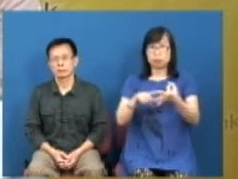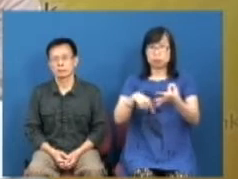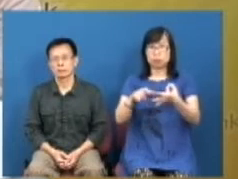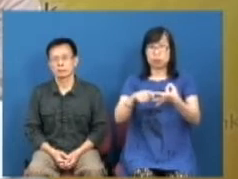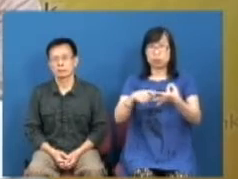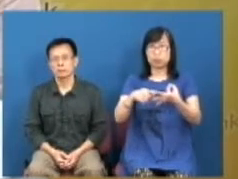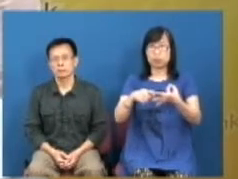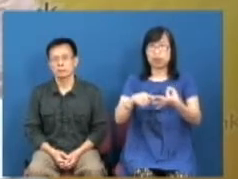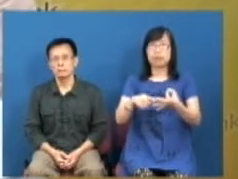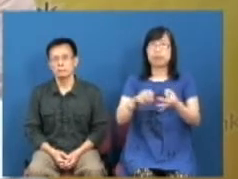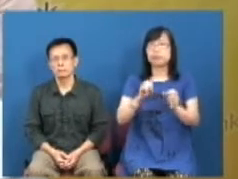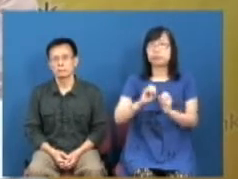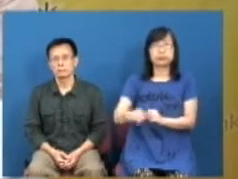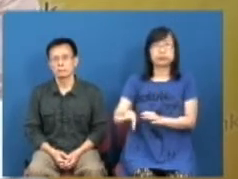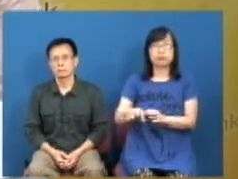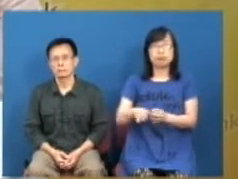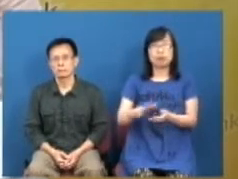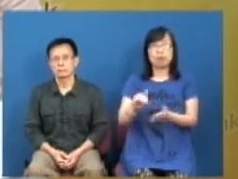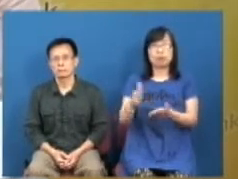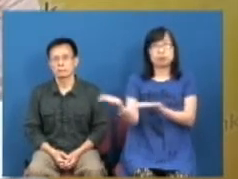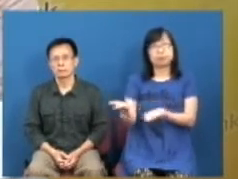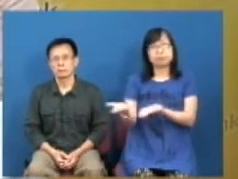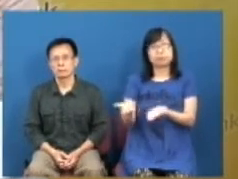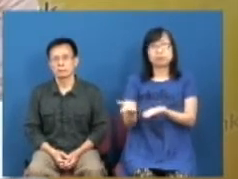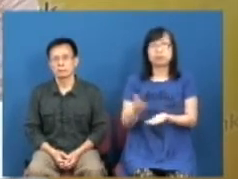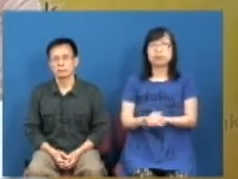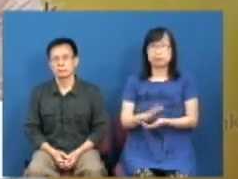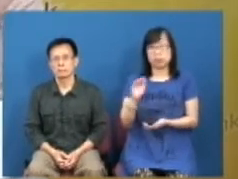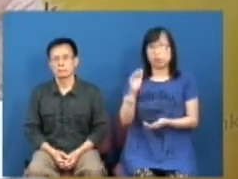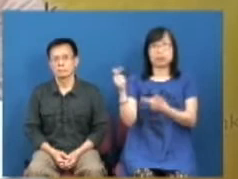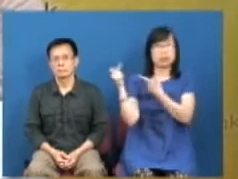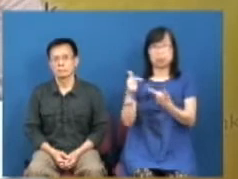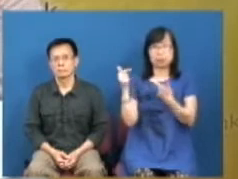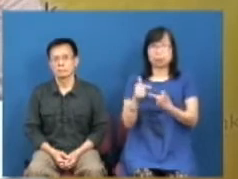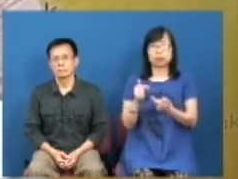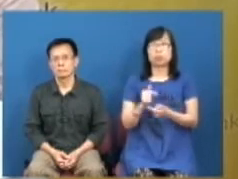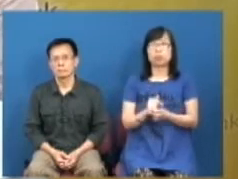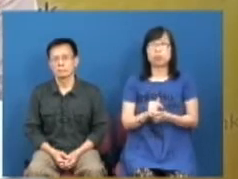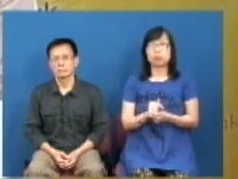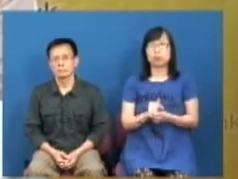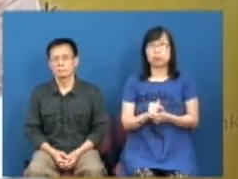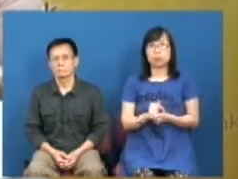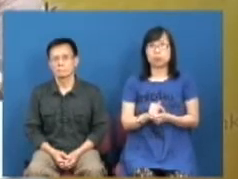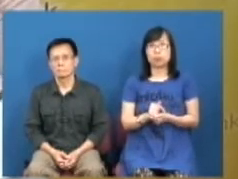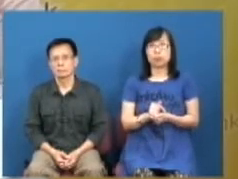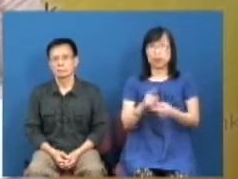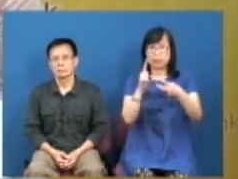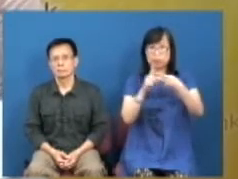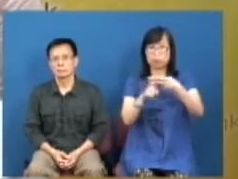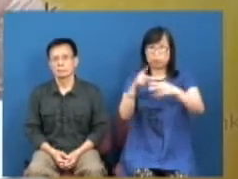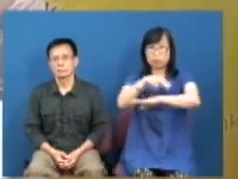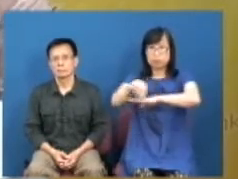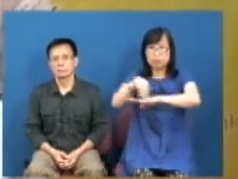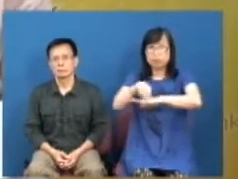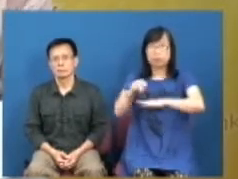放手啦，即係肯讓步，咁大家咧先即係有得再繼續 去喺即係喺個工程度咧，係